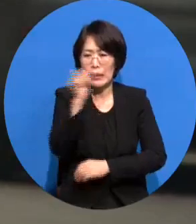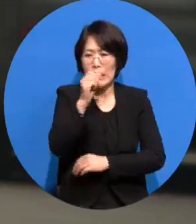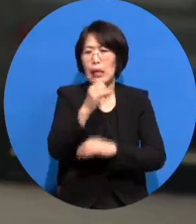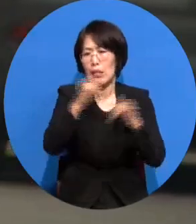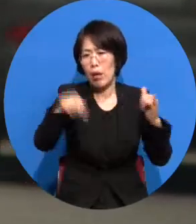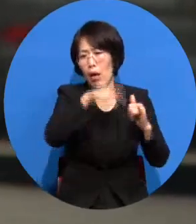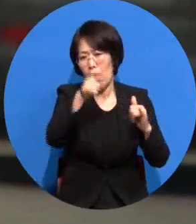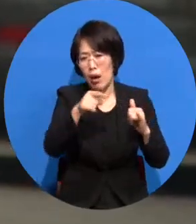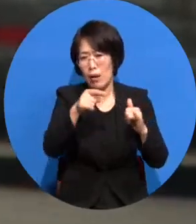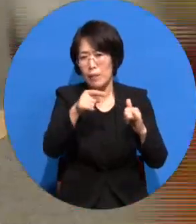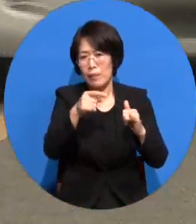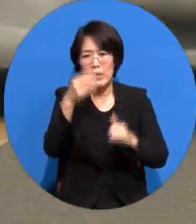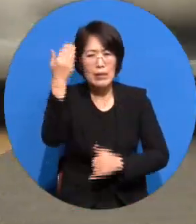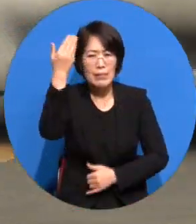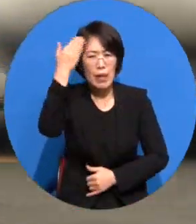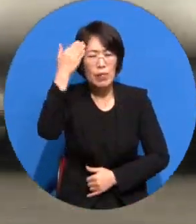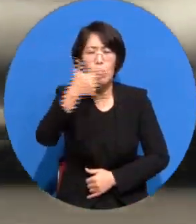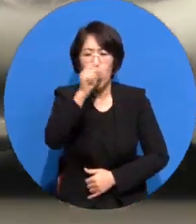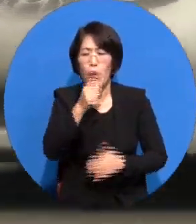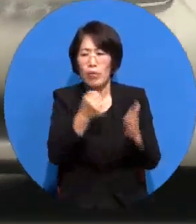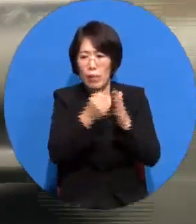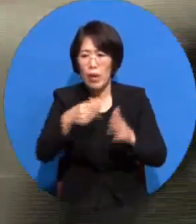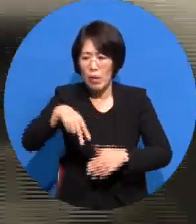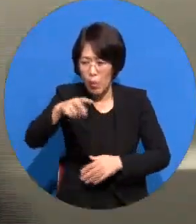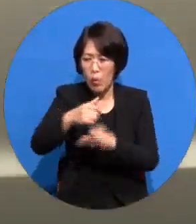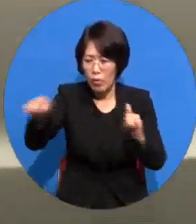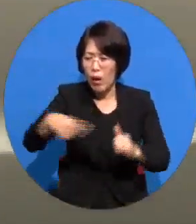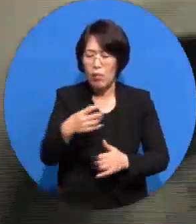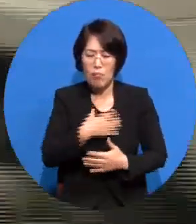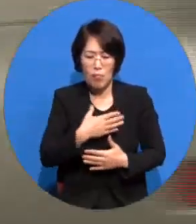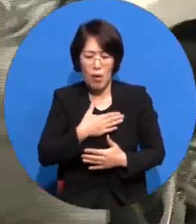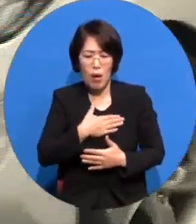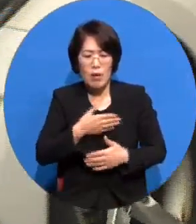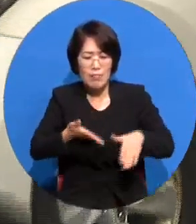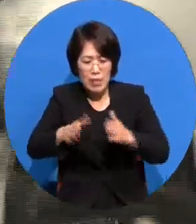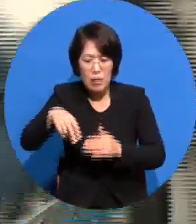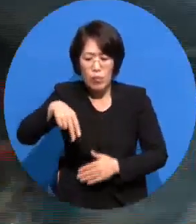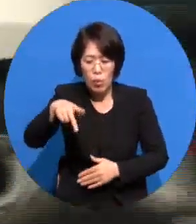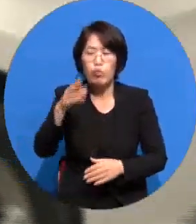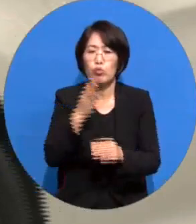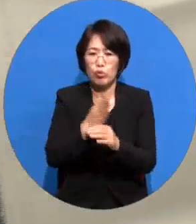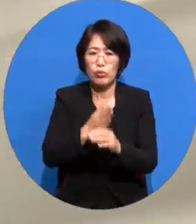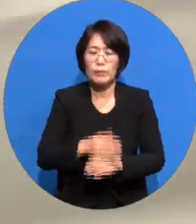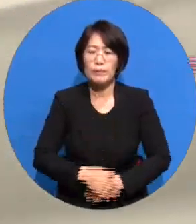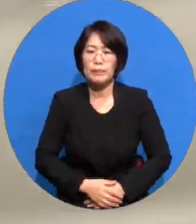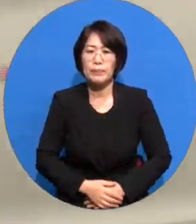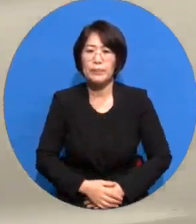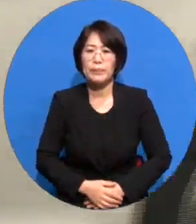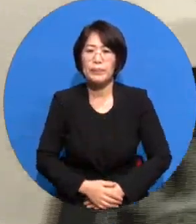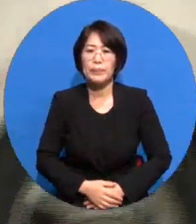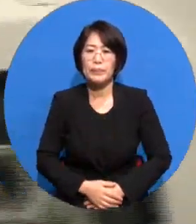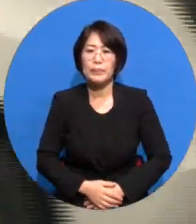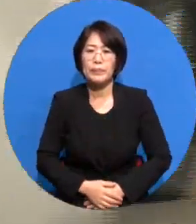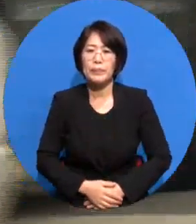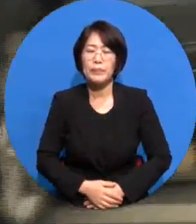운전자들의 교통의식 부족으로 보행자들은 여전히 불안하게 길을 걷고 있습니다. MBC 뉴스 양정은입니다.